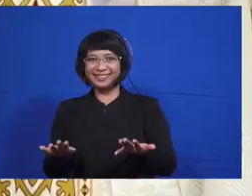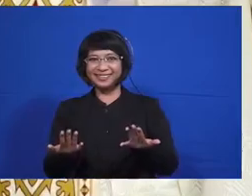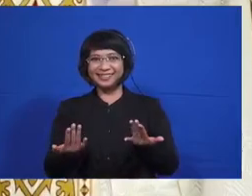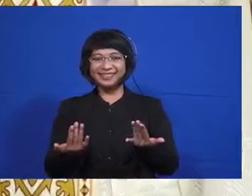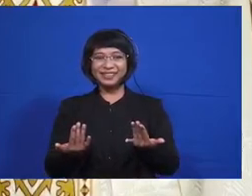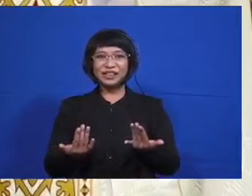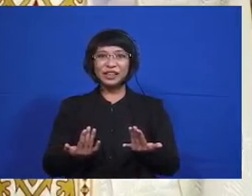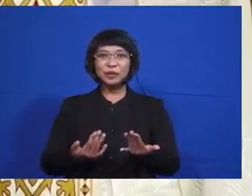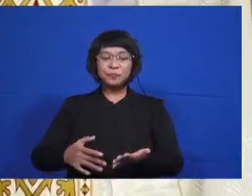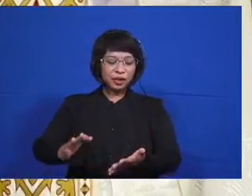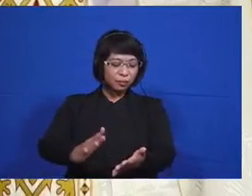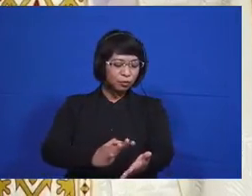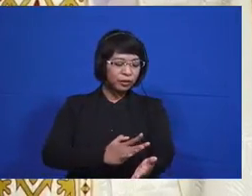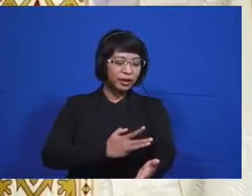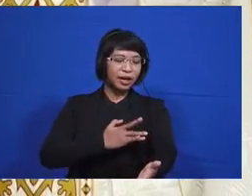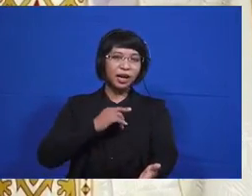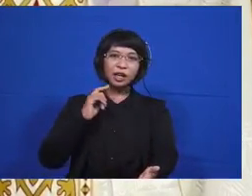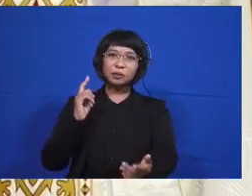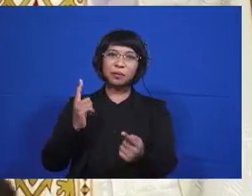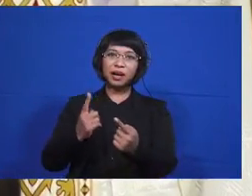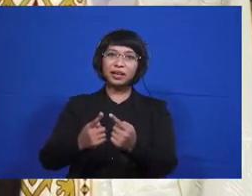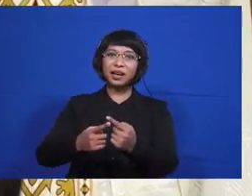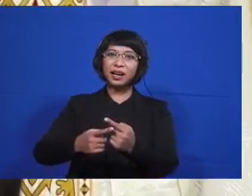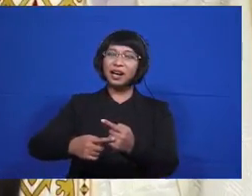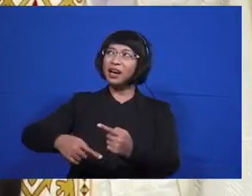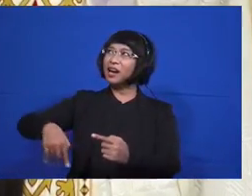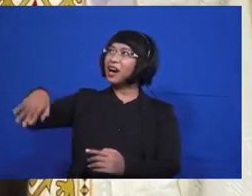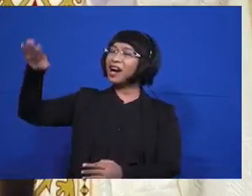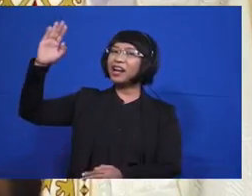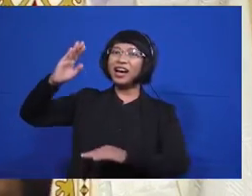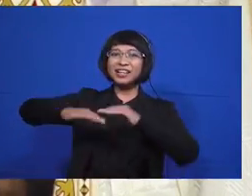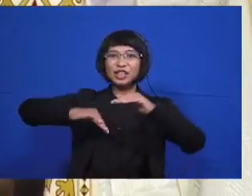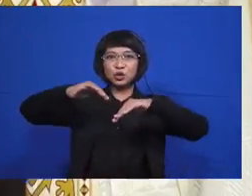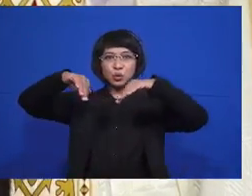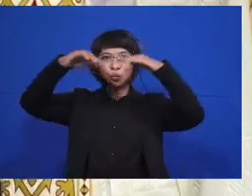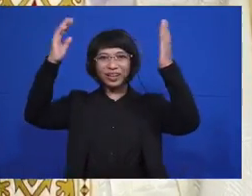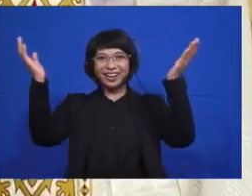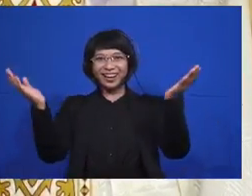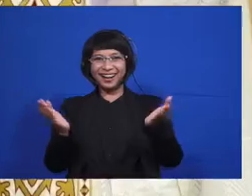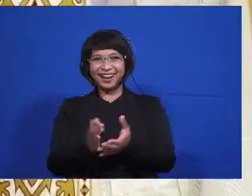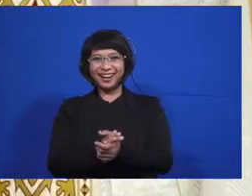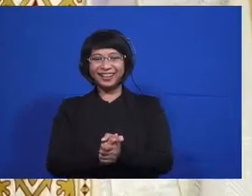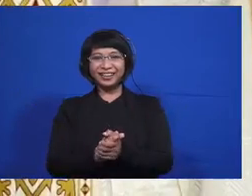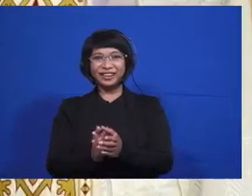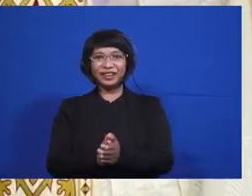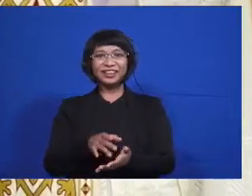Amin. Kemuliaan kepada Allah di surga.